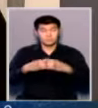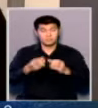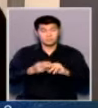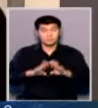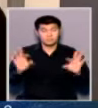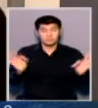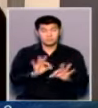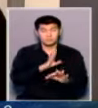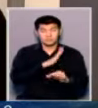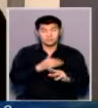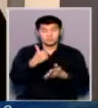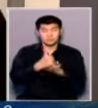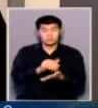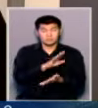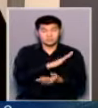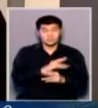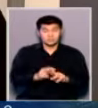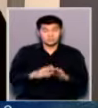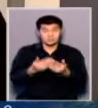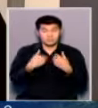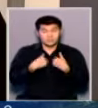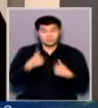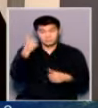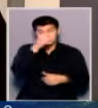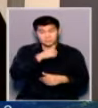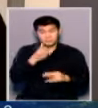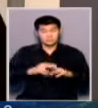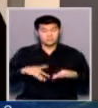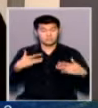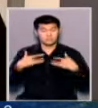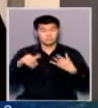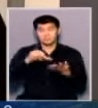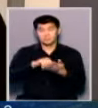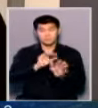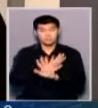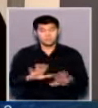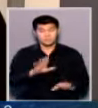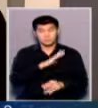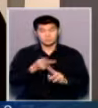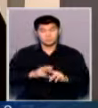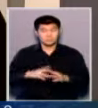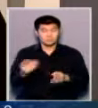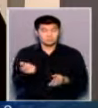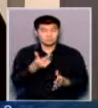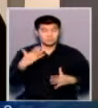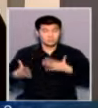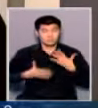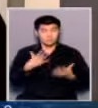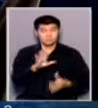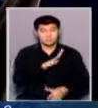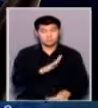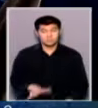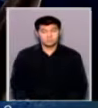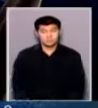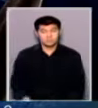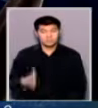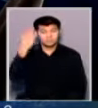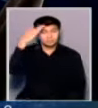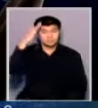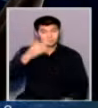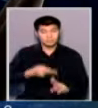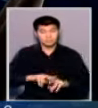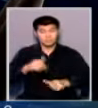әртістік қабілеті басымырақ болды. Ал мен бір жылдай сахнада өнер көрсетпедім, сондықтан кішкене қобалжыдым. Таланттар сынға